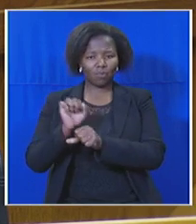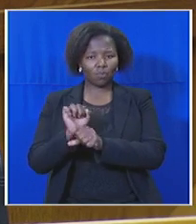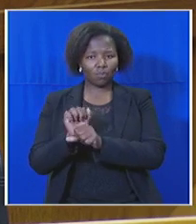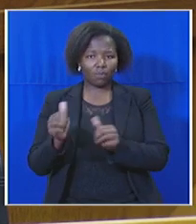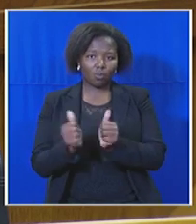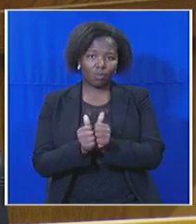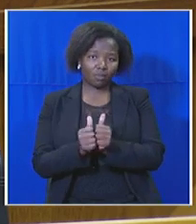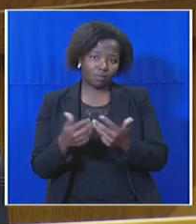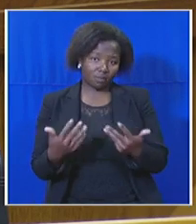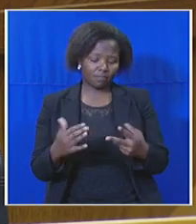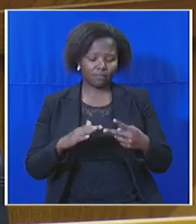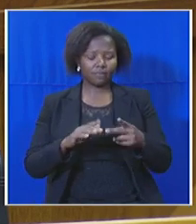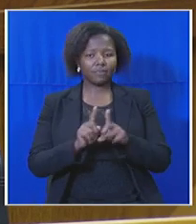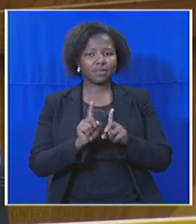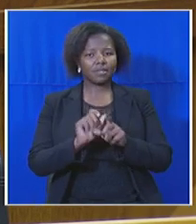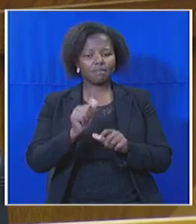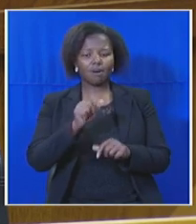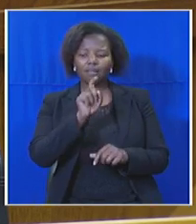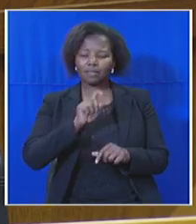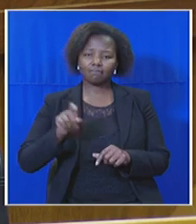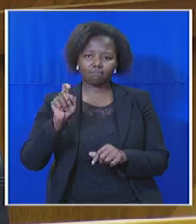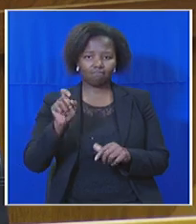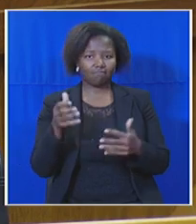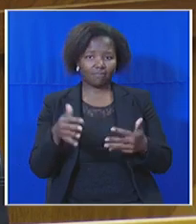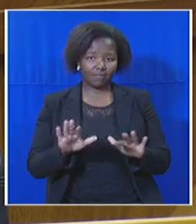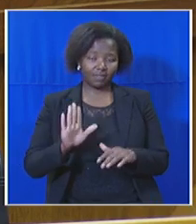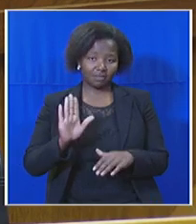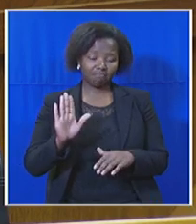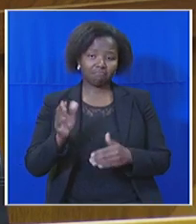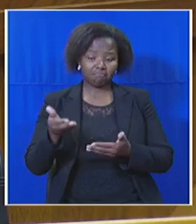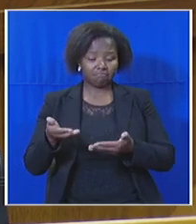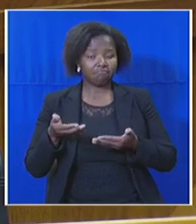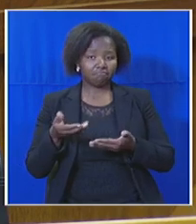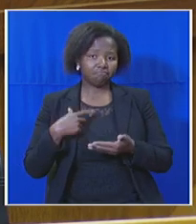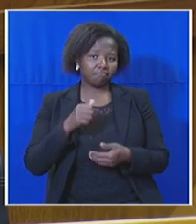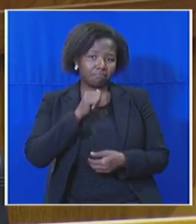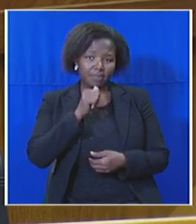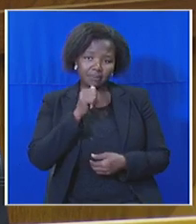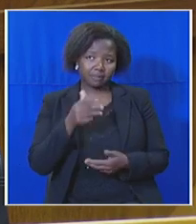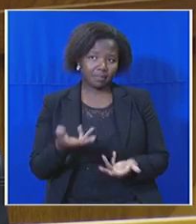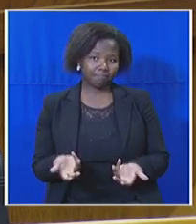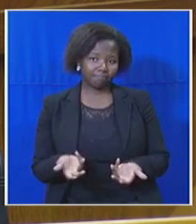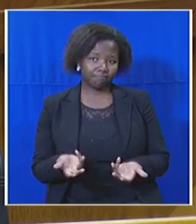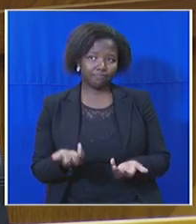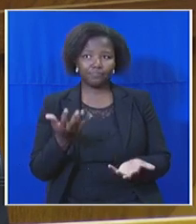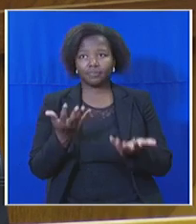khumba hinkwerhu, swi nga khataleki ku hambana hi mihlangano,